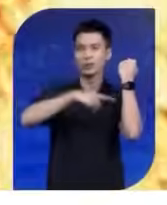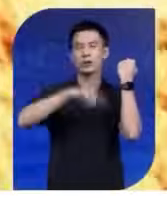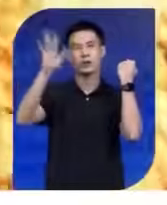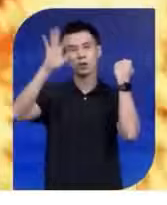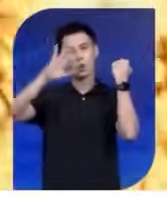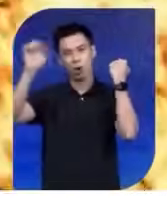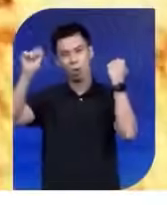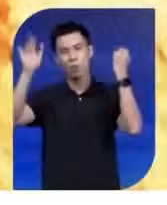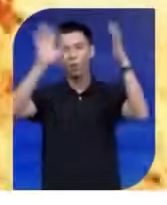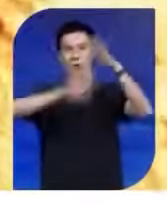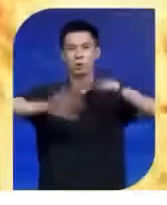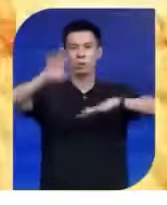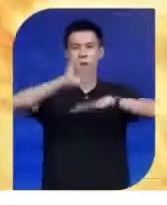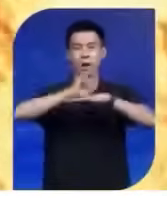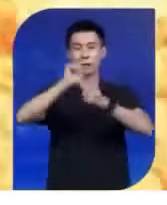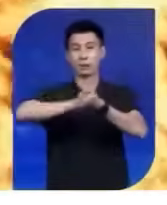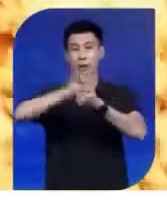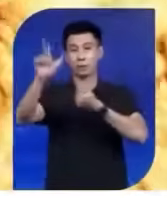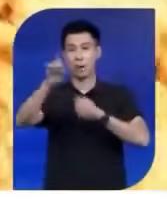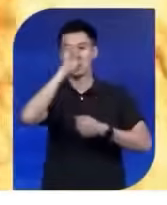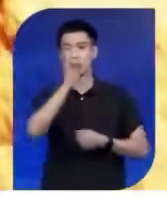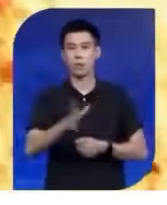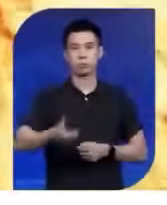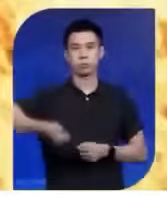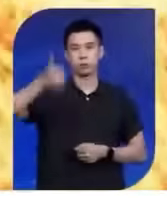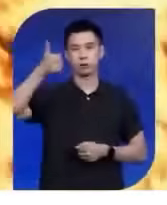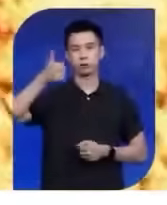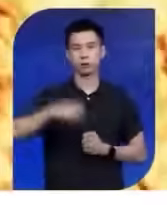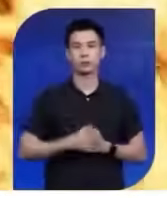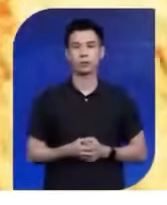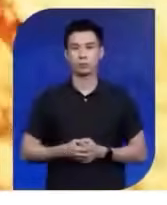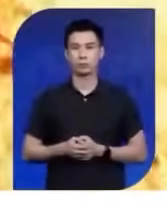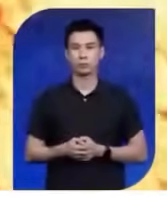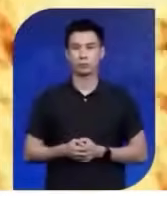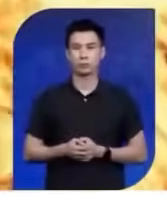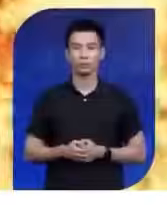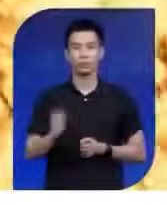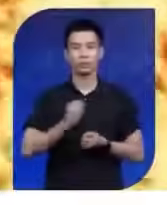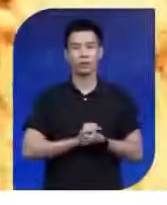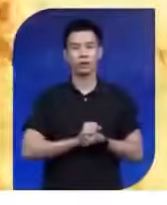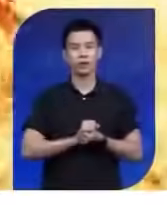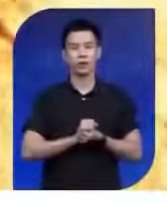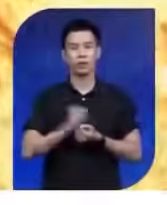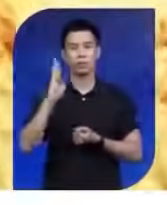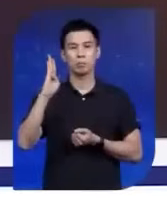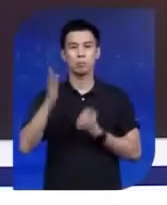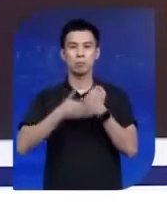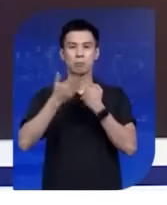Á đã trải qua tháng bả nóng nhất còn ở Bắc Mỹ là tháng bả ấm thứ hai trong lịch